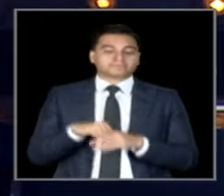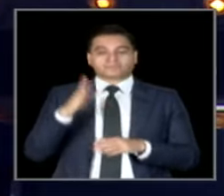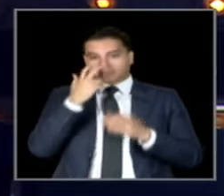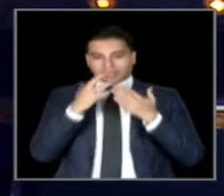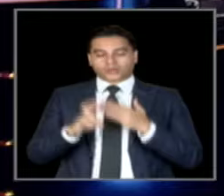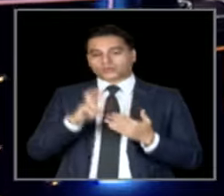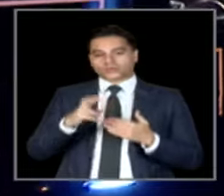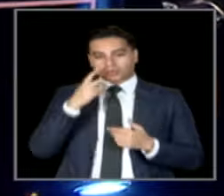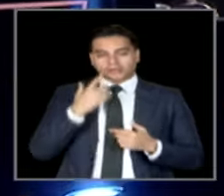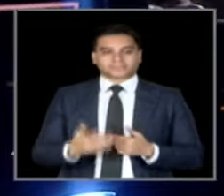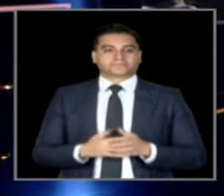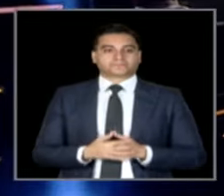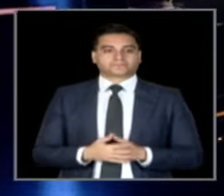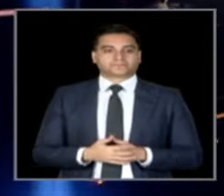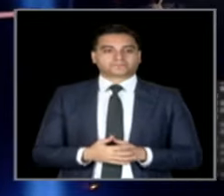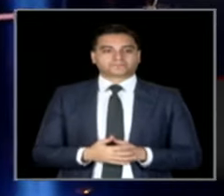تاريخ، والسؤال هو: